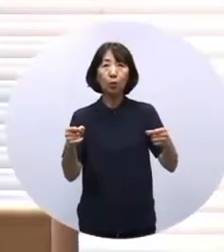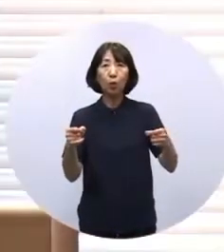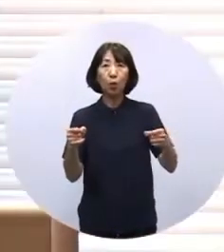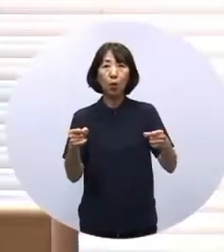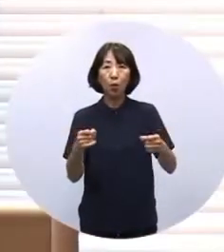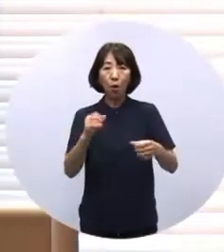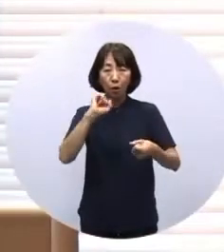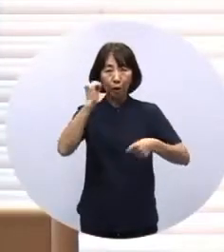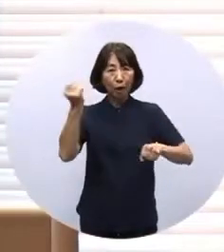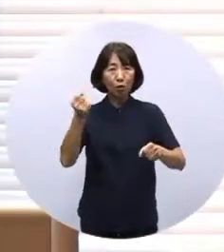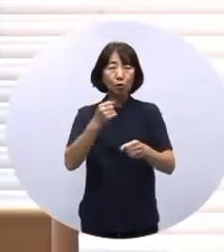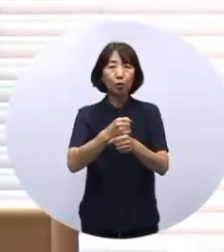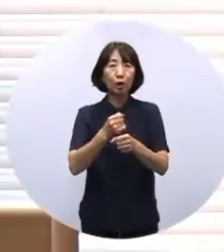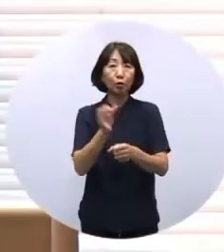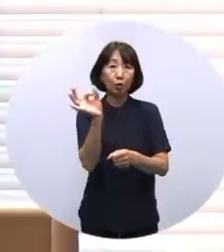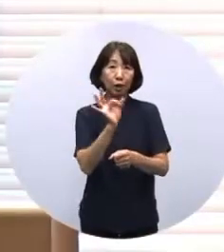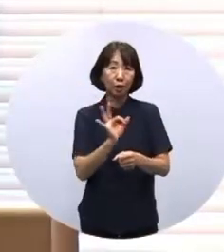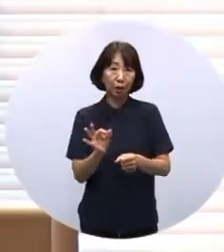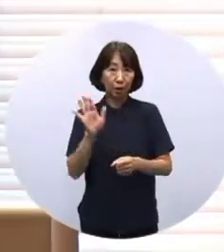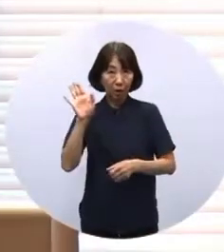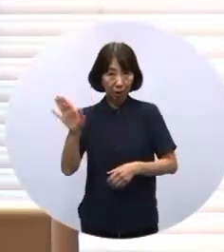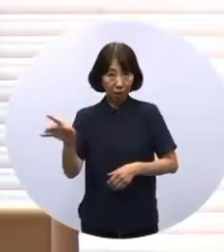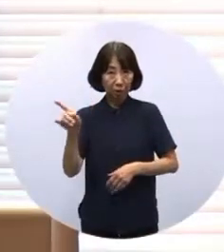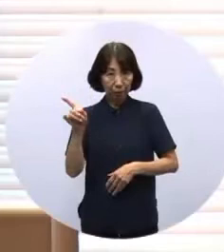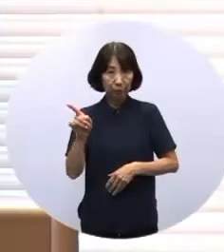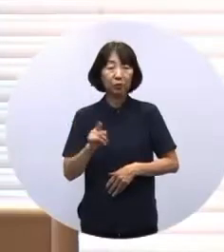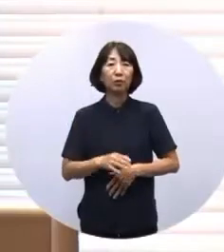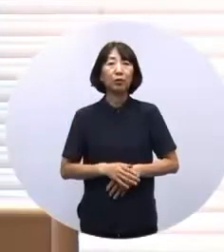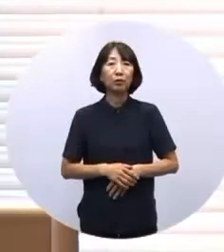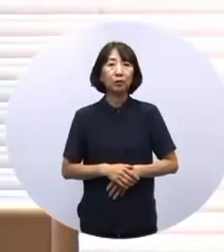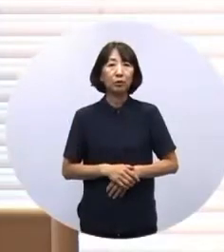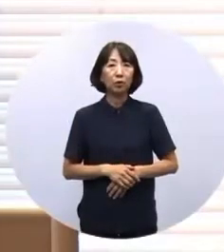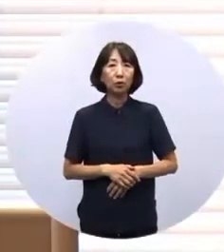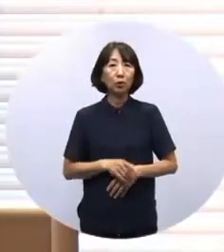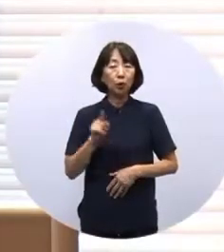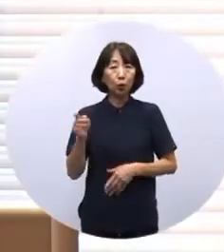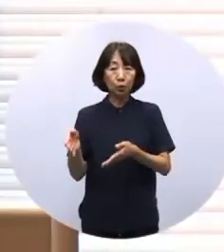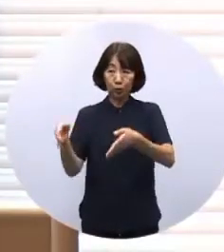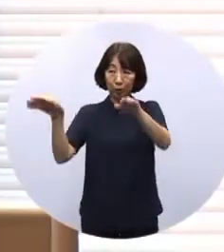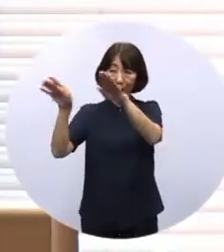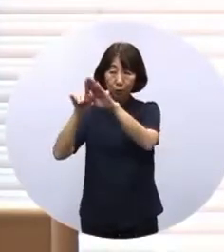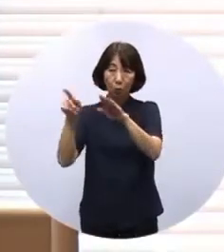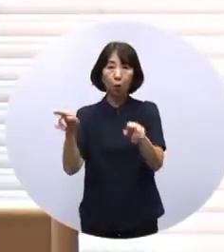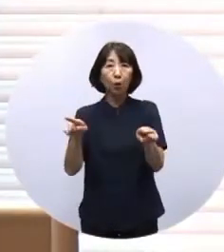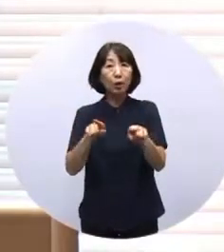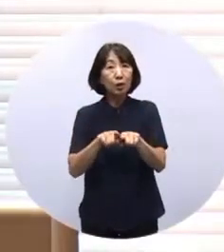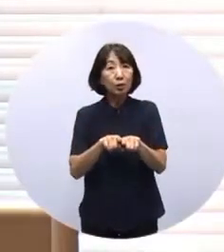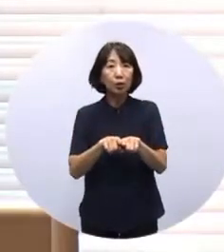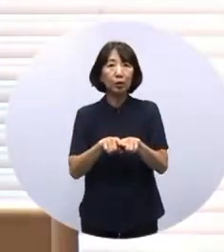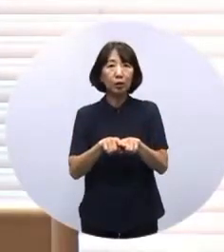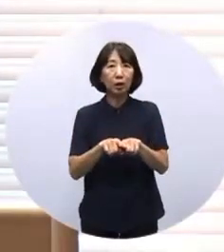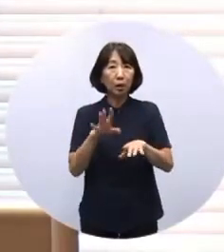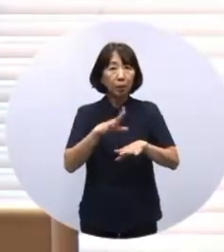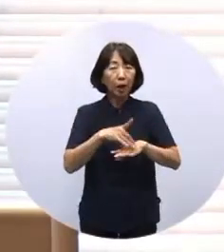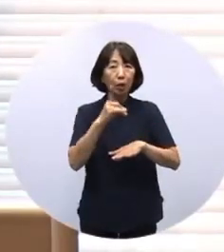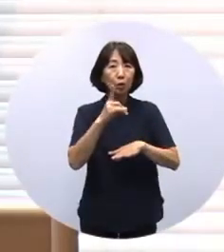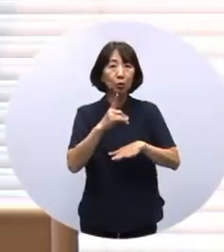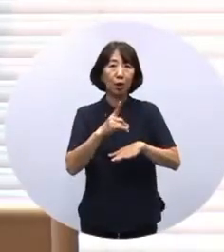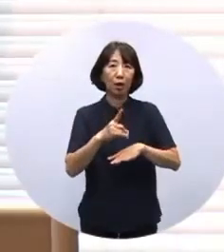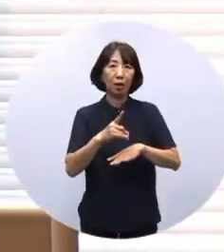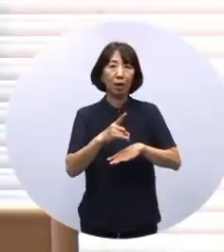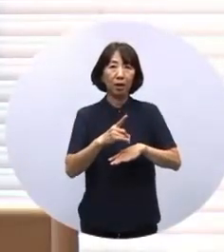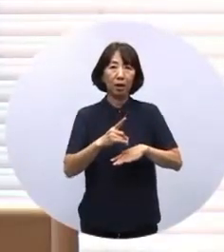芸術作品も所蔵されております。そういった館と連携をしながら、まずは最初